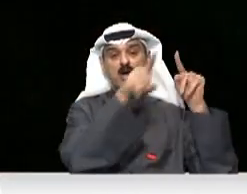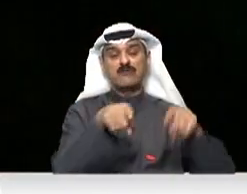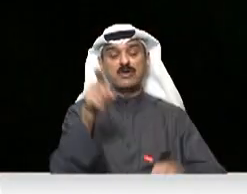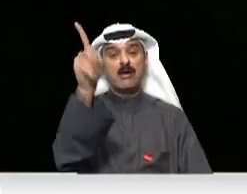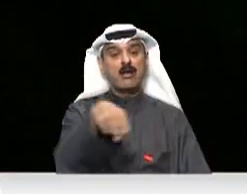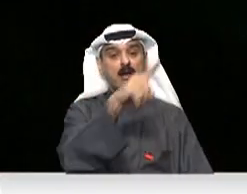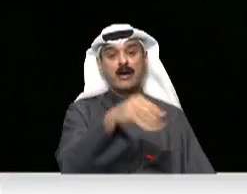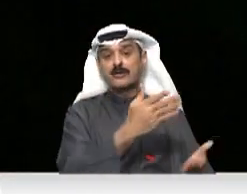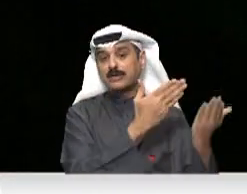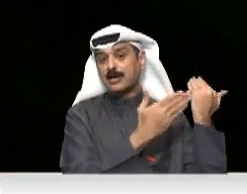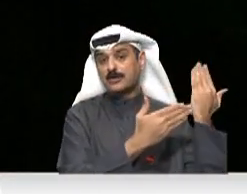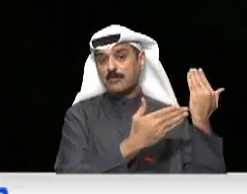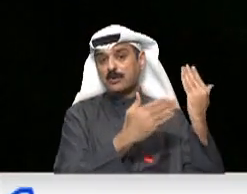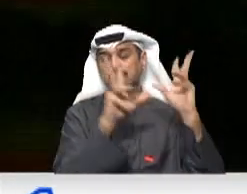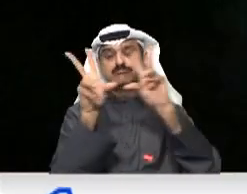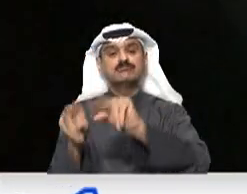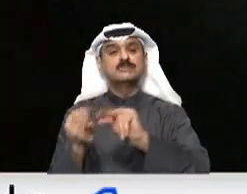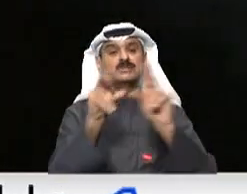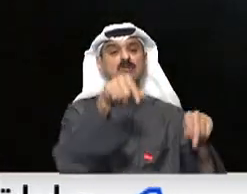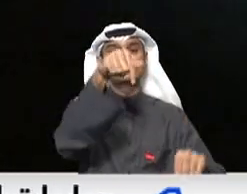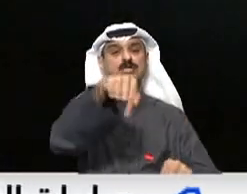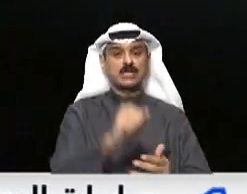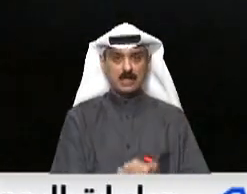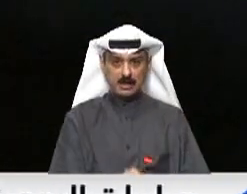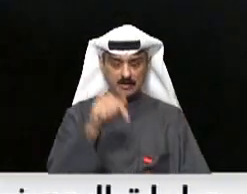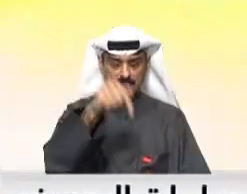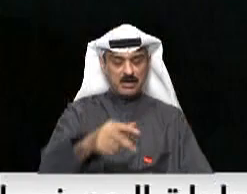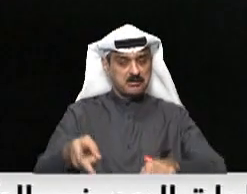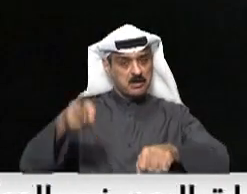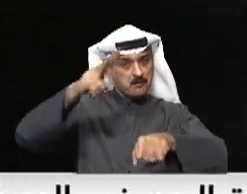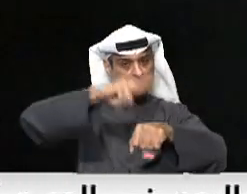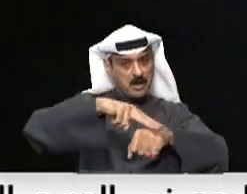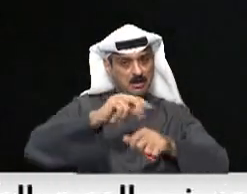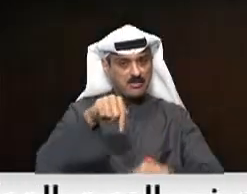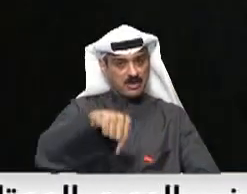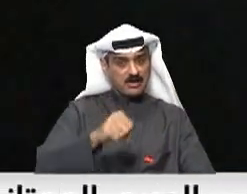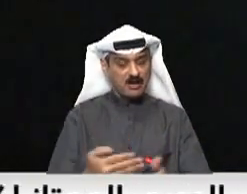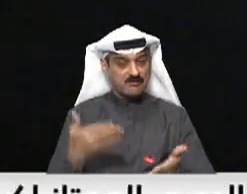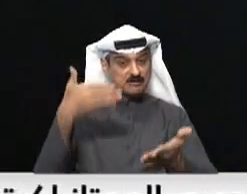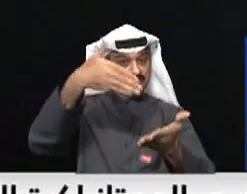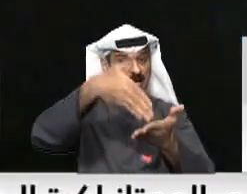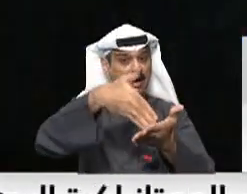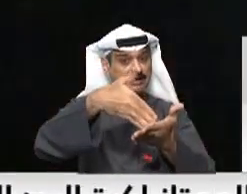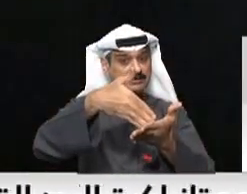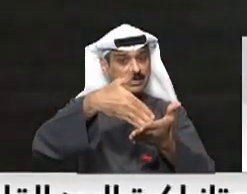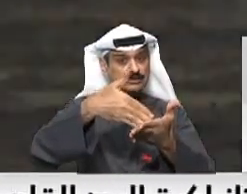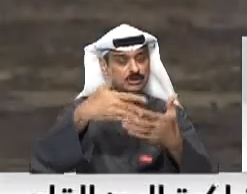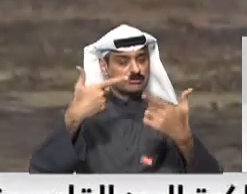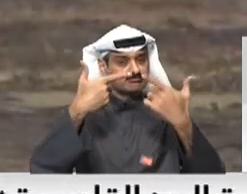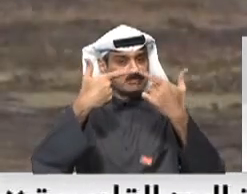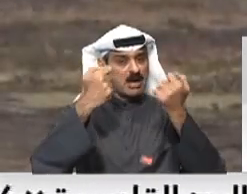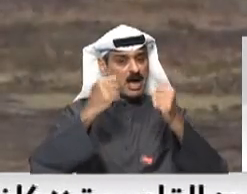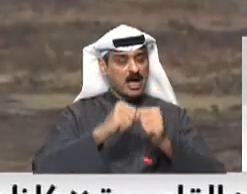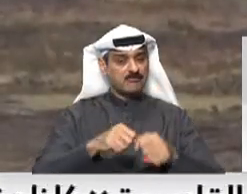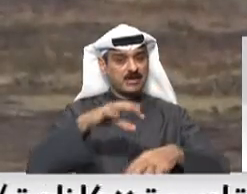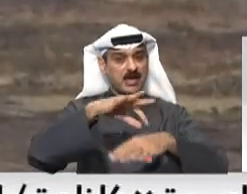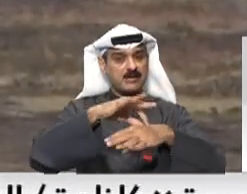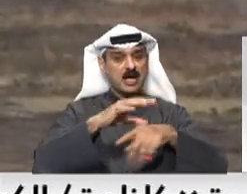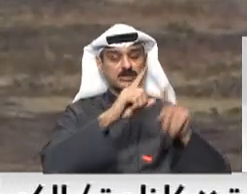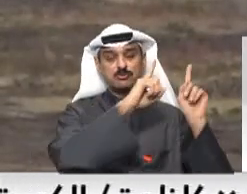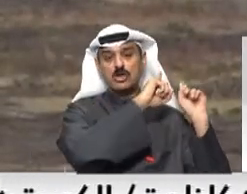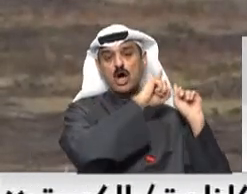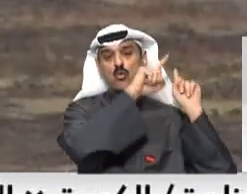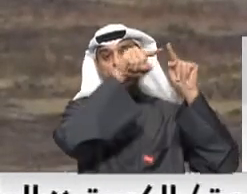سيؤدي إلى النتيجة ذاتها، وعادة ما تكون النتيجة الحتمية لأخطاء البشر عبر التاريخ